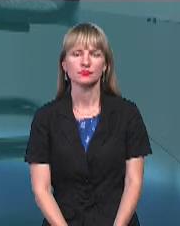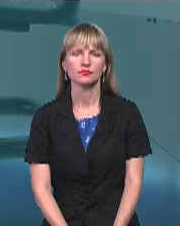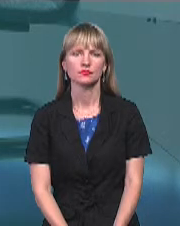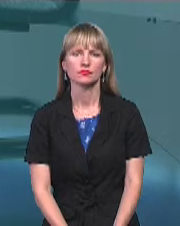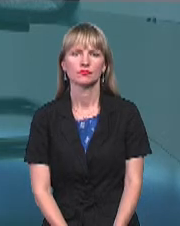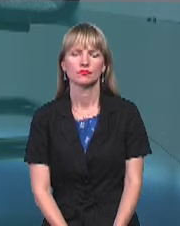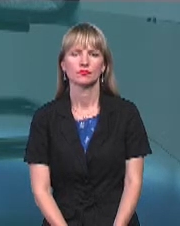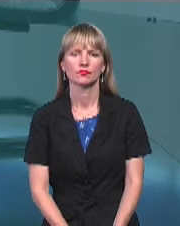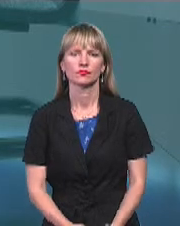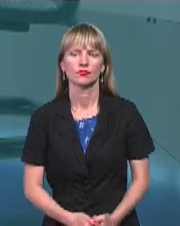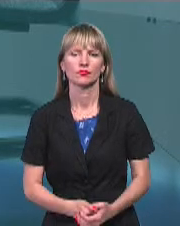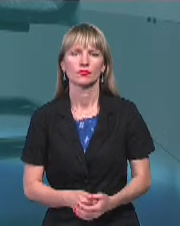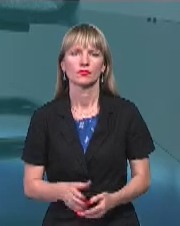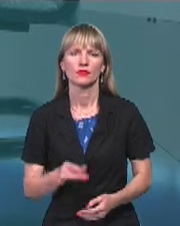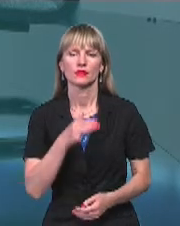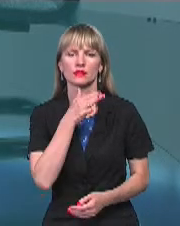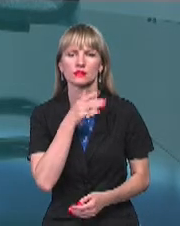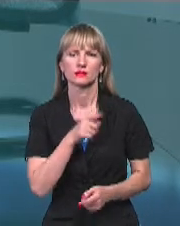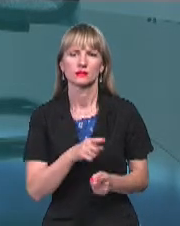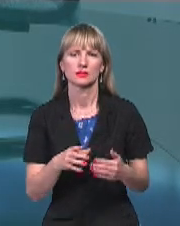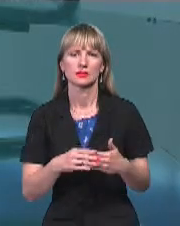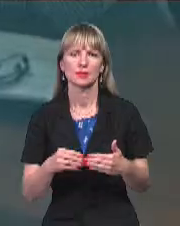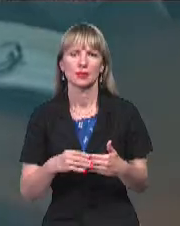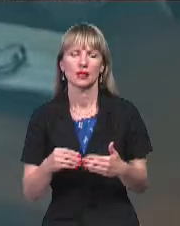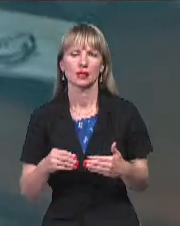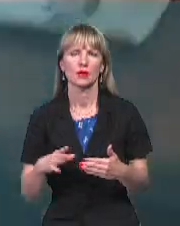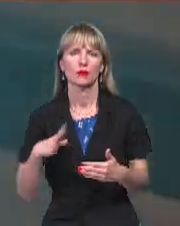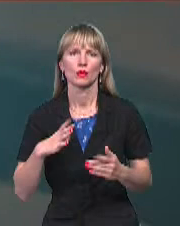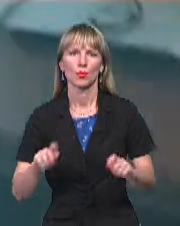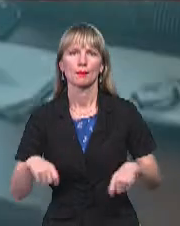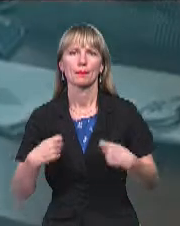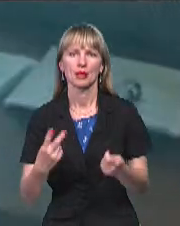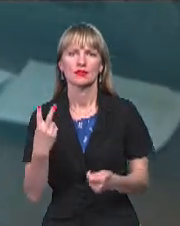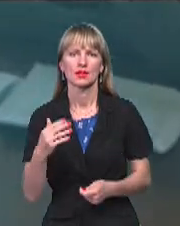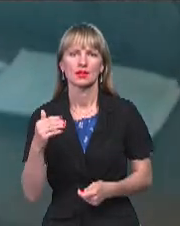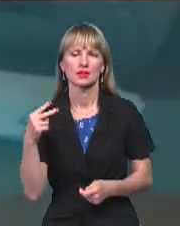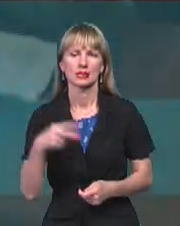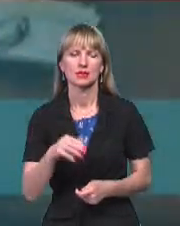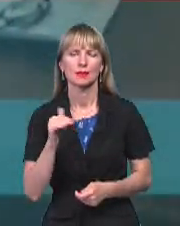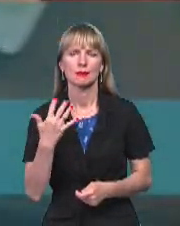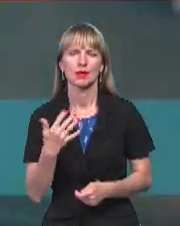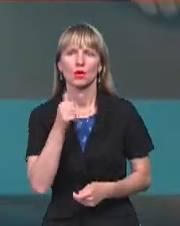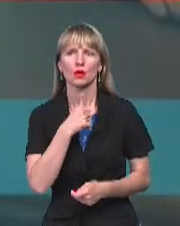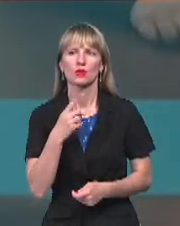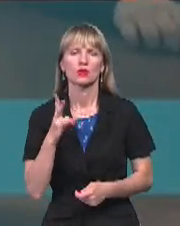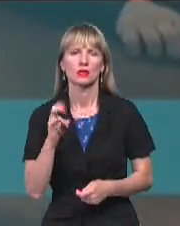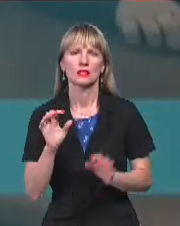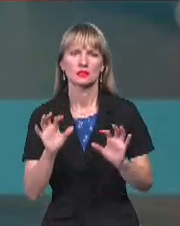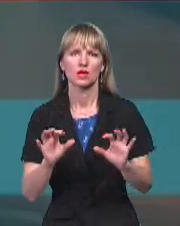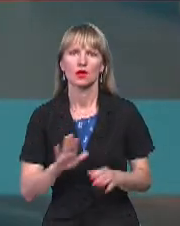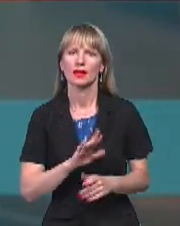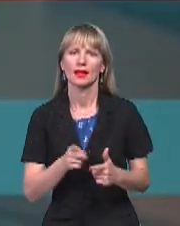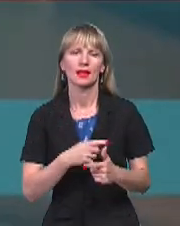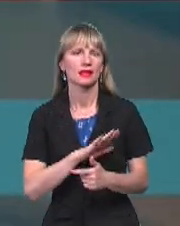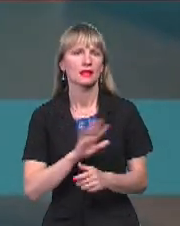Земельні участки були передані в 2005 році. Земельні ділянки було передані в 2005 році на підставі законного чи